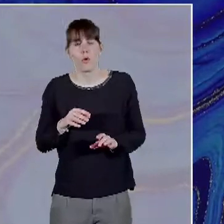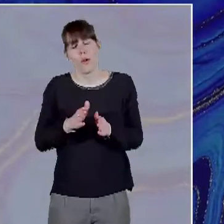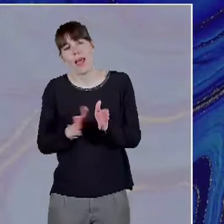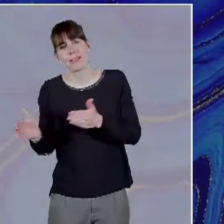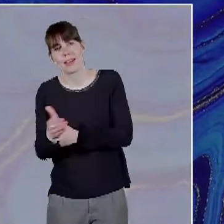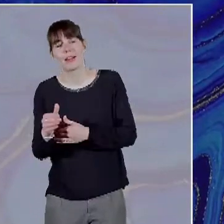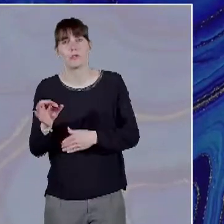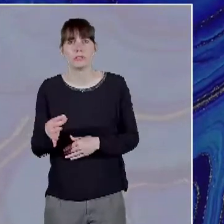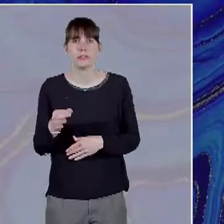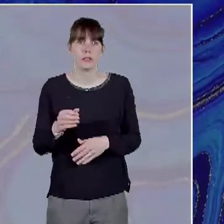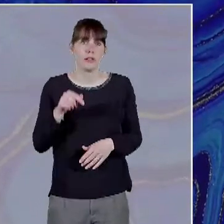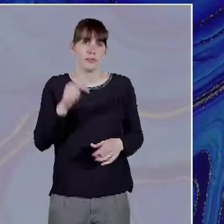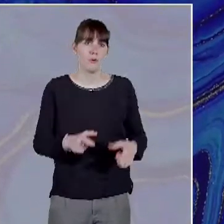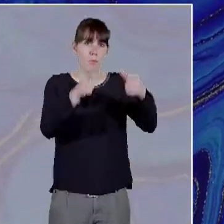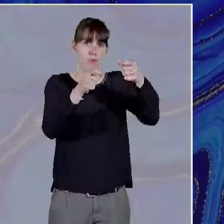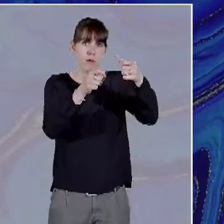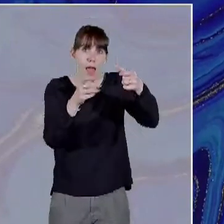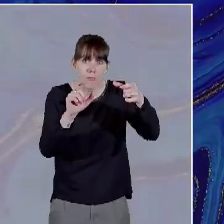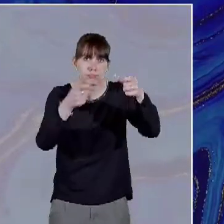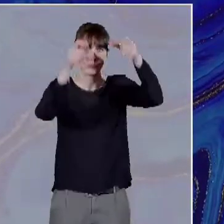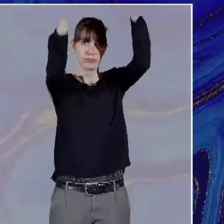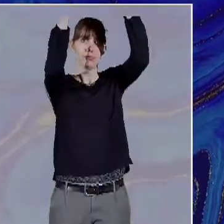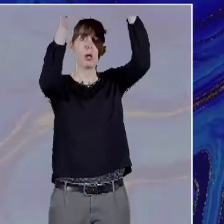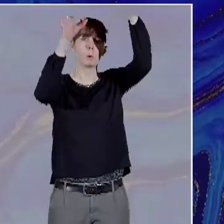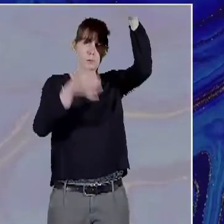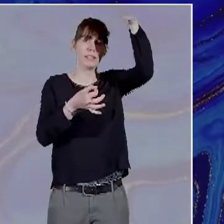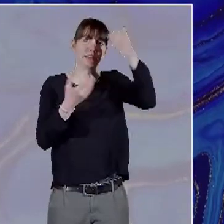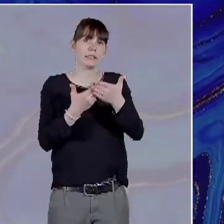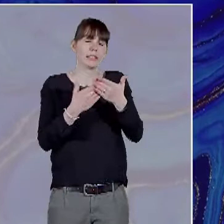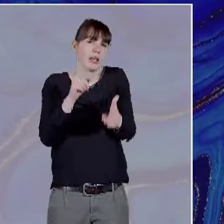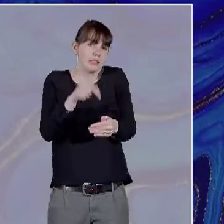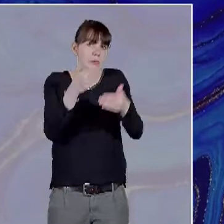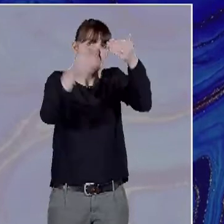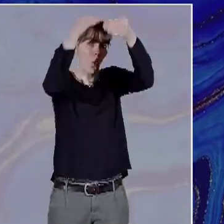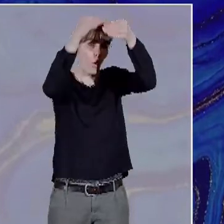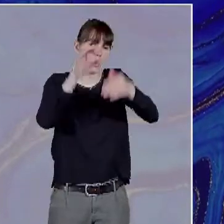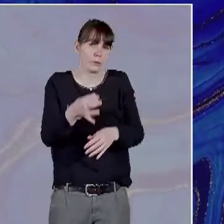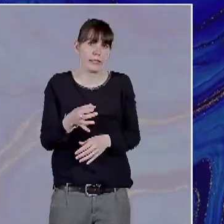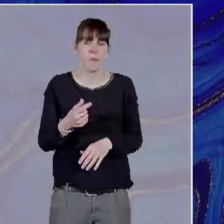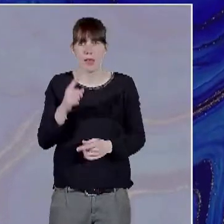surélève, on va surélever aussi. Notre sujet maintenant massif, hein, c'est